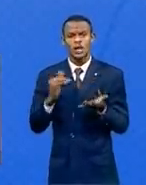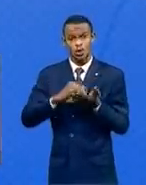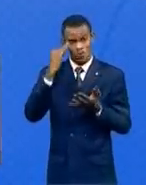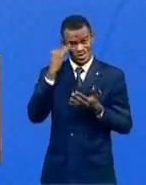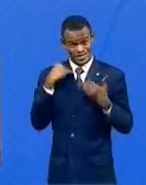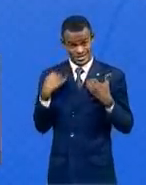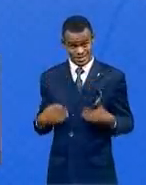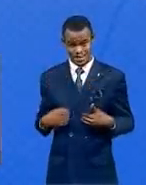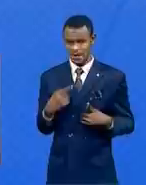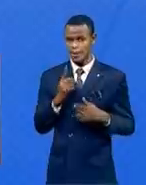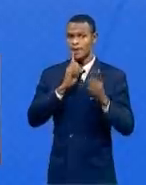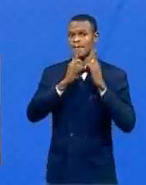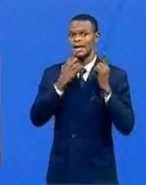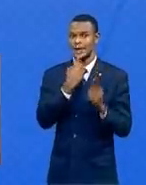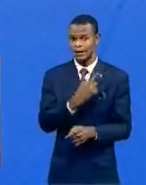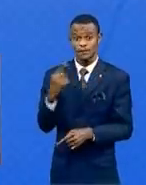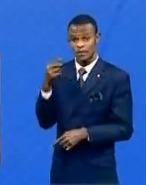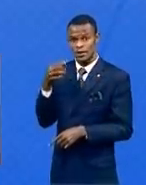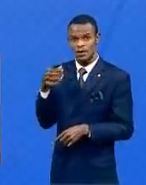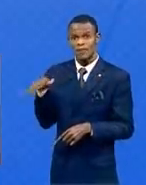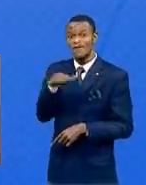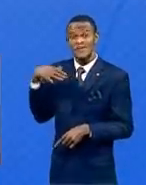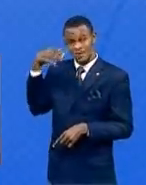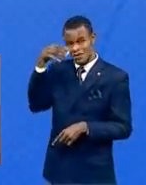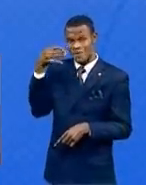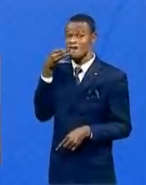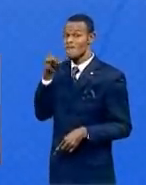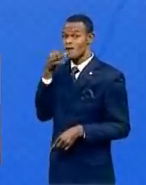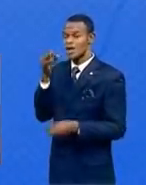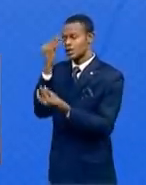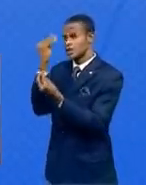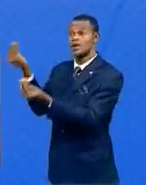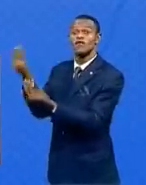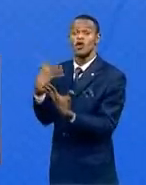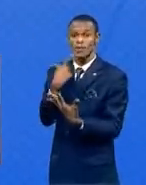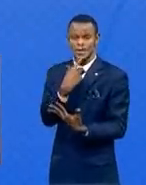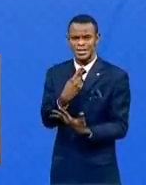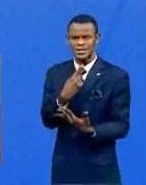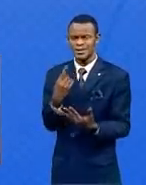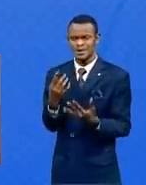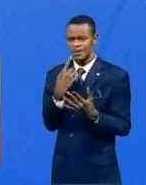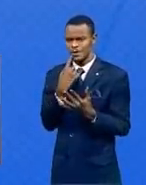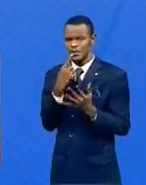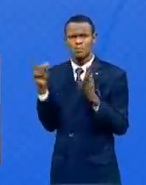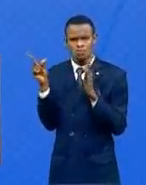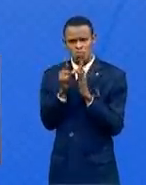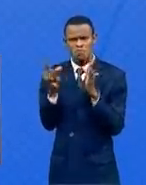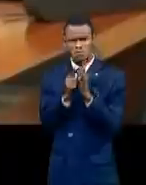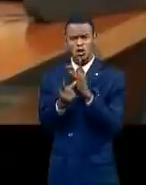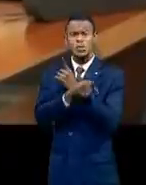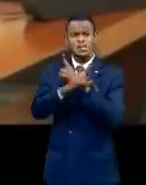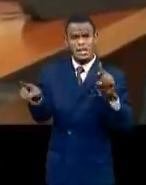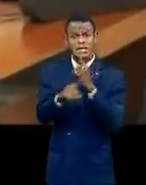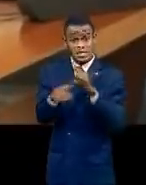informé la République démocratique du Congo des mesures d'allègement pour les citoyens congolais désireux de se rendre en